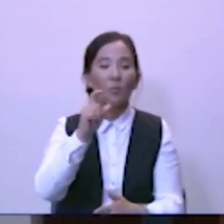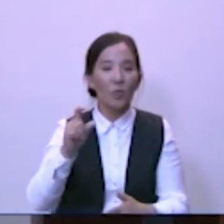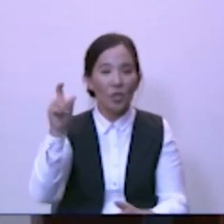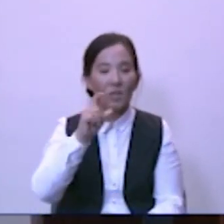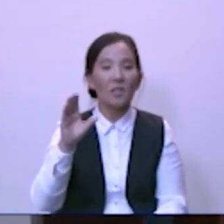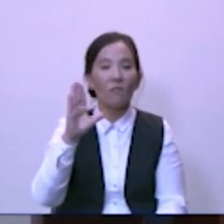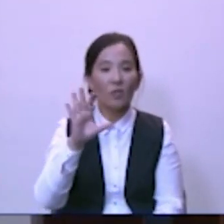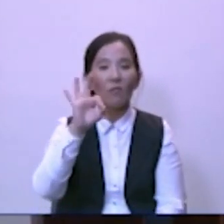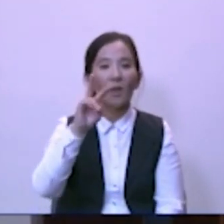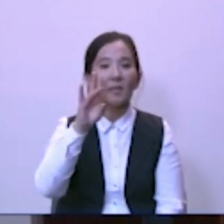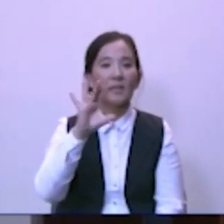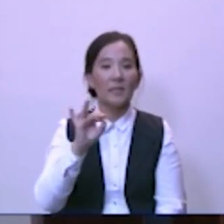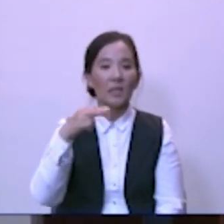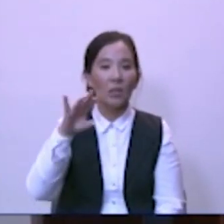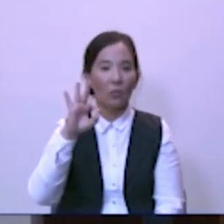оксидов